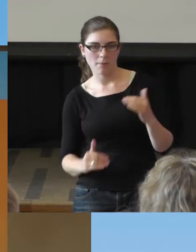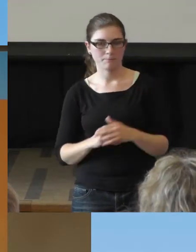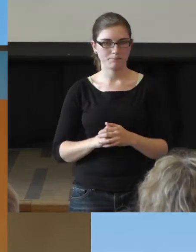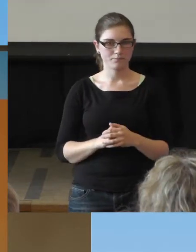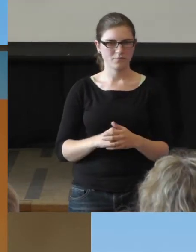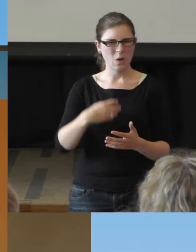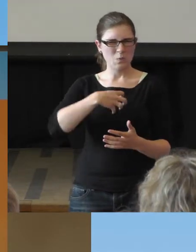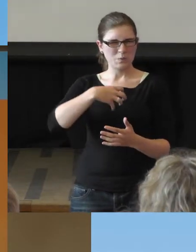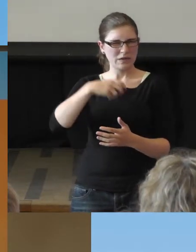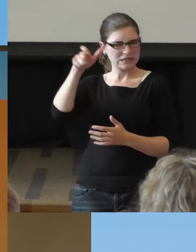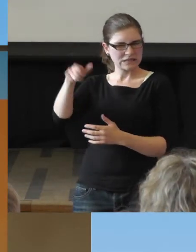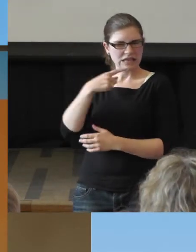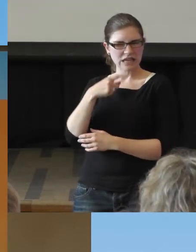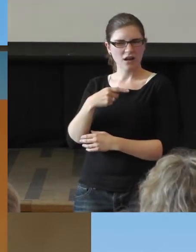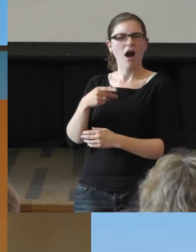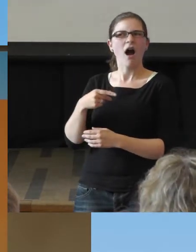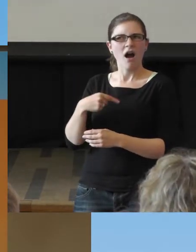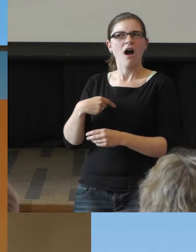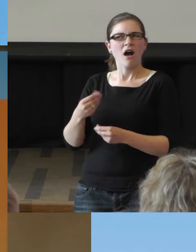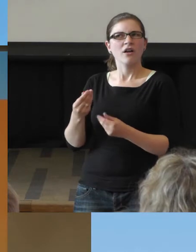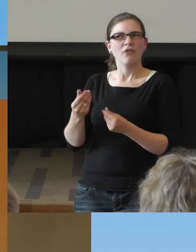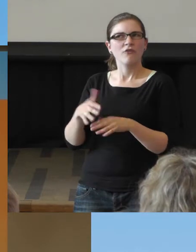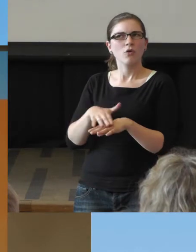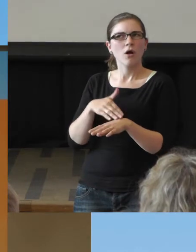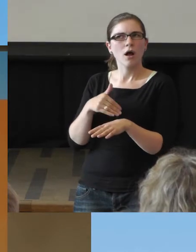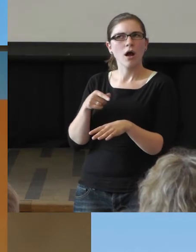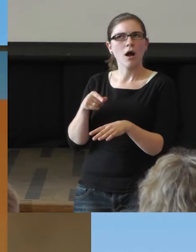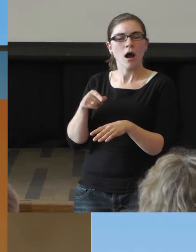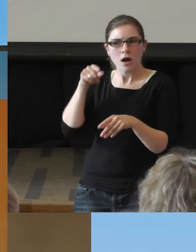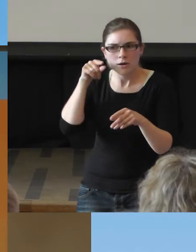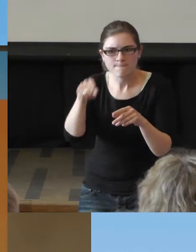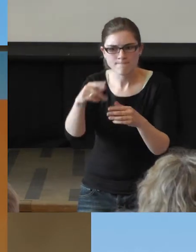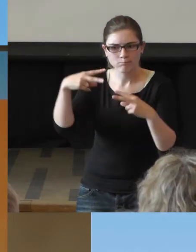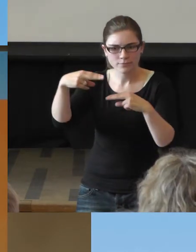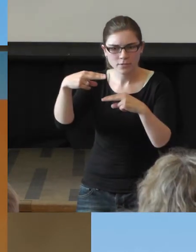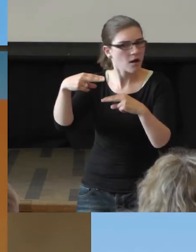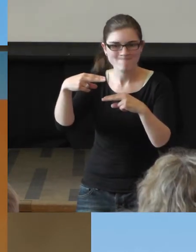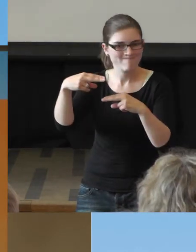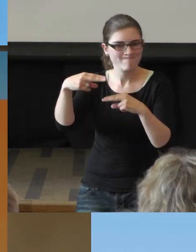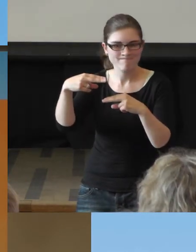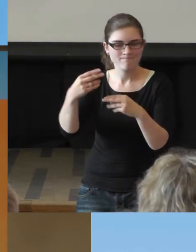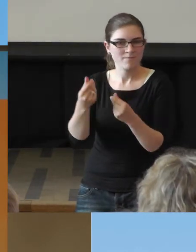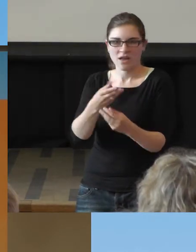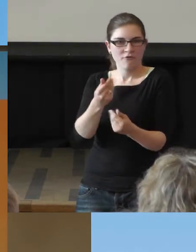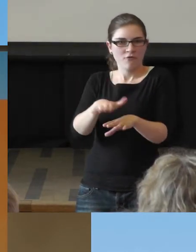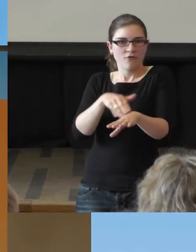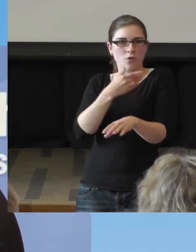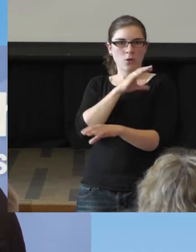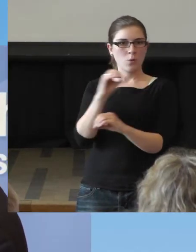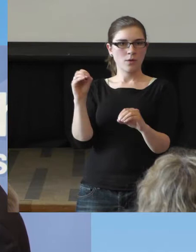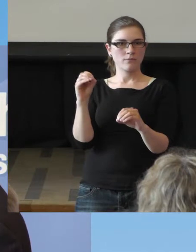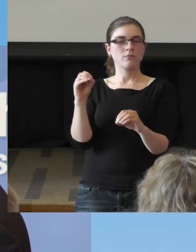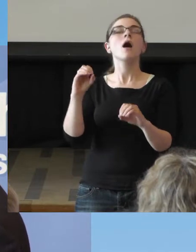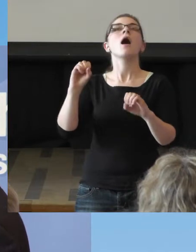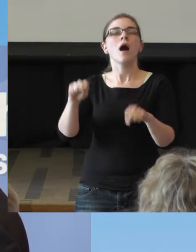hier sagt, ich spüre es noch und an dieser Stelle, wenn das jetzt an dieser Stelle ist, sagt er, jetzt spüre ich es nicht mehr, dann